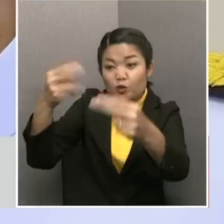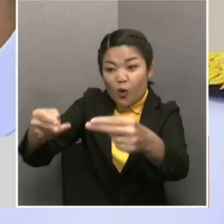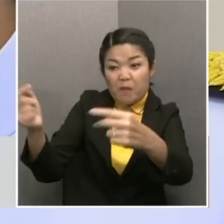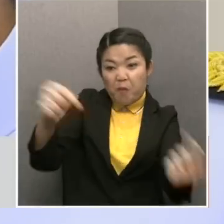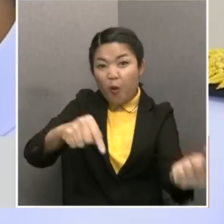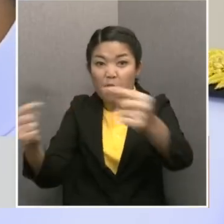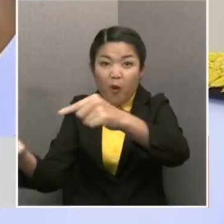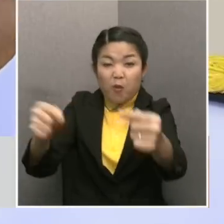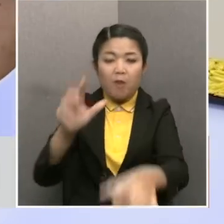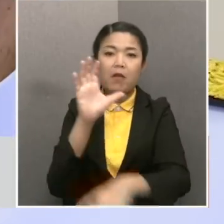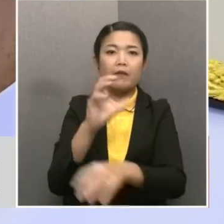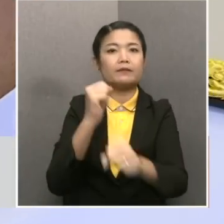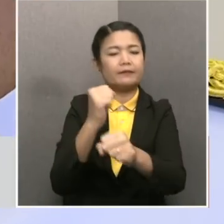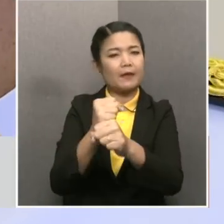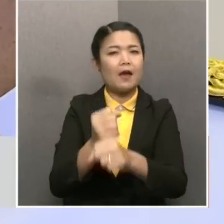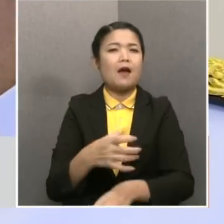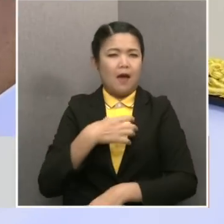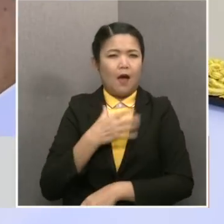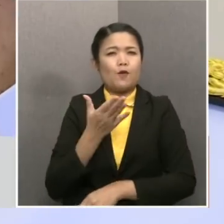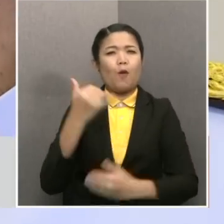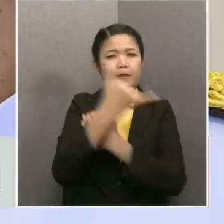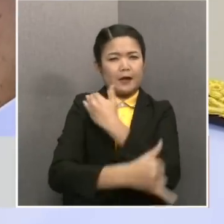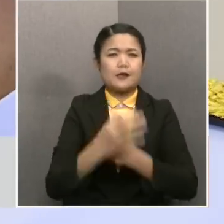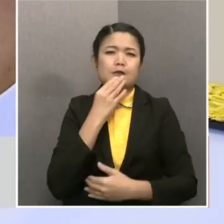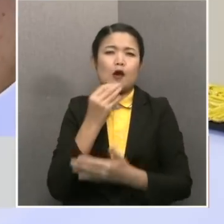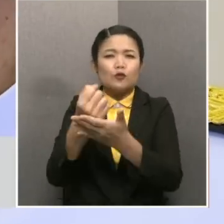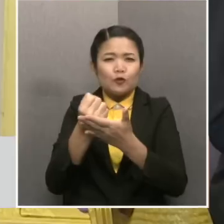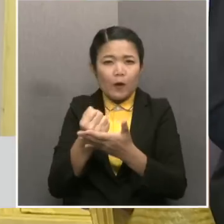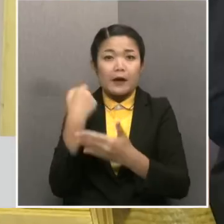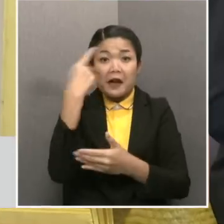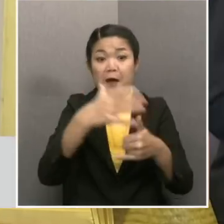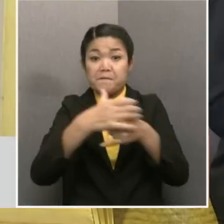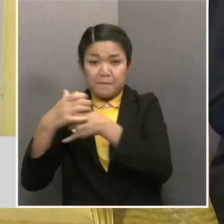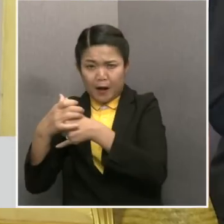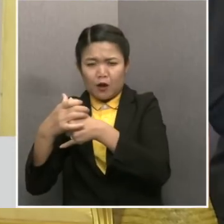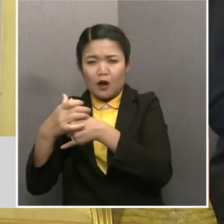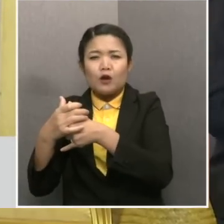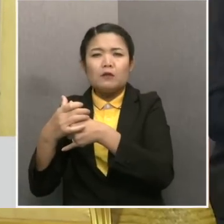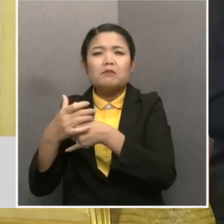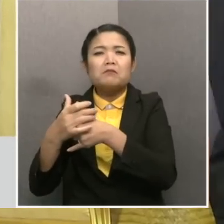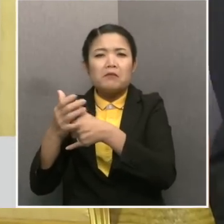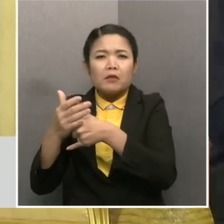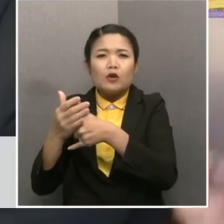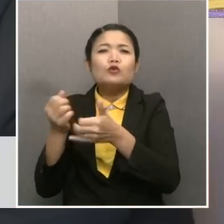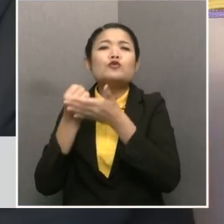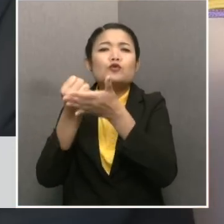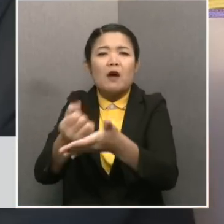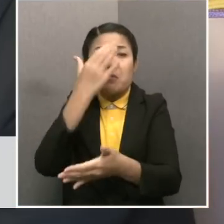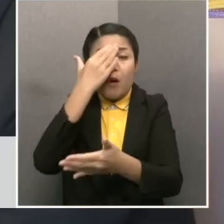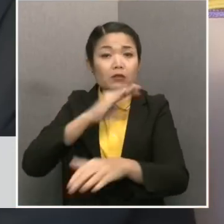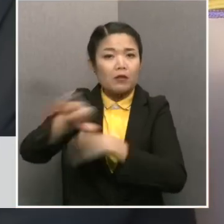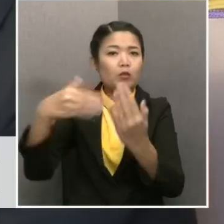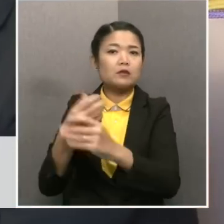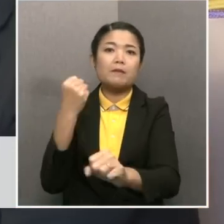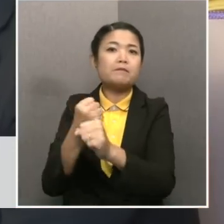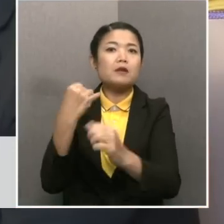ายพร้อมขอให้อิสราเอลช่วยเร่งประสานเอาตัวประกันออกมาให้ได้เพราะทุกคนคือผู้บริสุทธิ์ซึ่งตามสนธิสัญญาระหว่